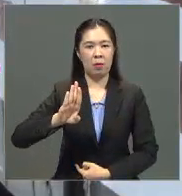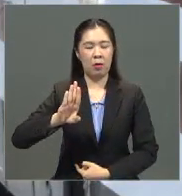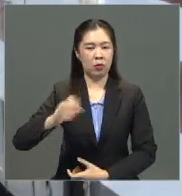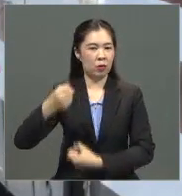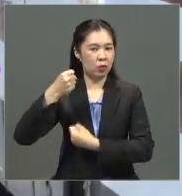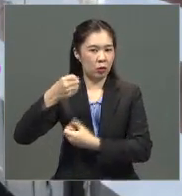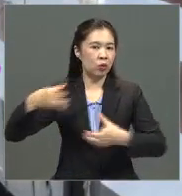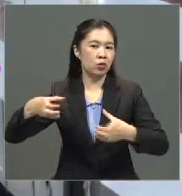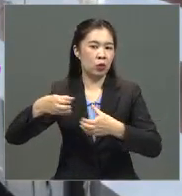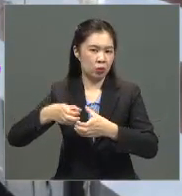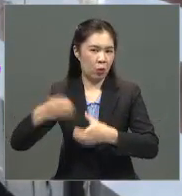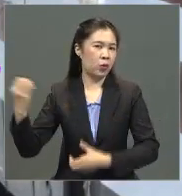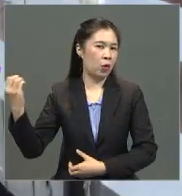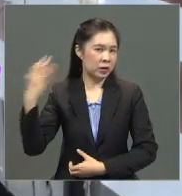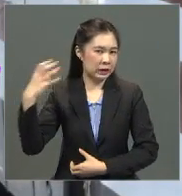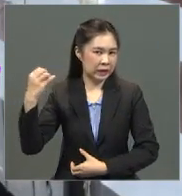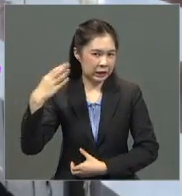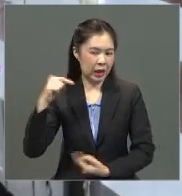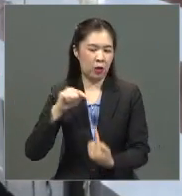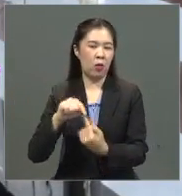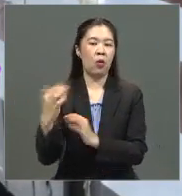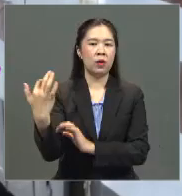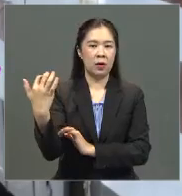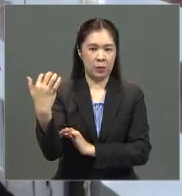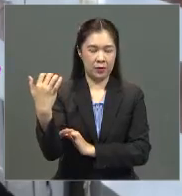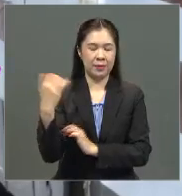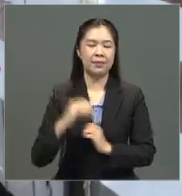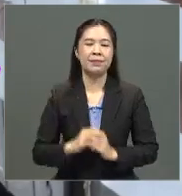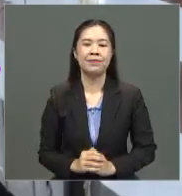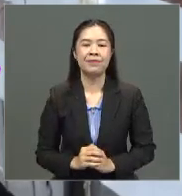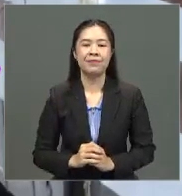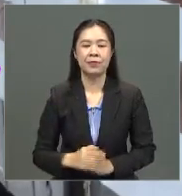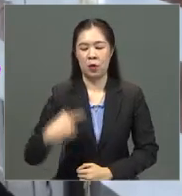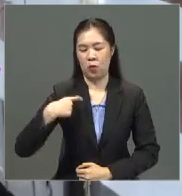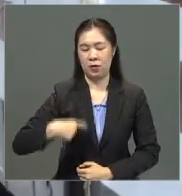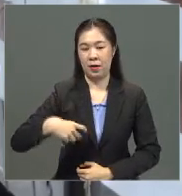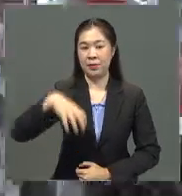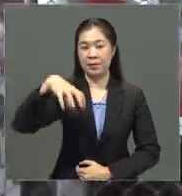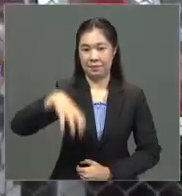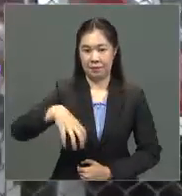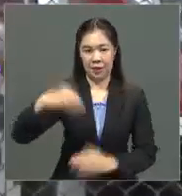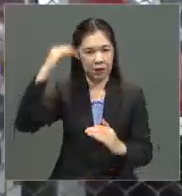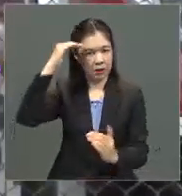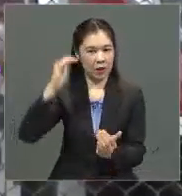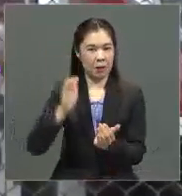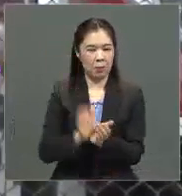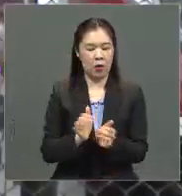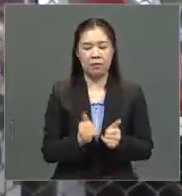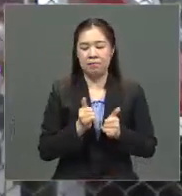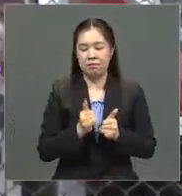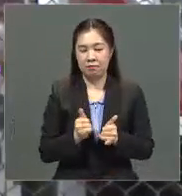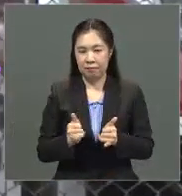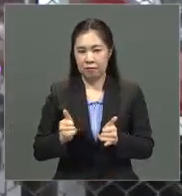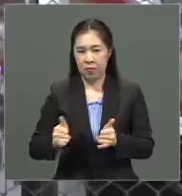โฆษณาโดยใช้เครื่องขยายเสียงพรบคอมพิวเตอร์บรรยากาศที่ศาลอาญาครับมีการจัดกำลังตำรวจเนี่ยจากสน.